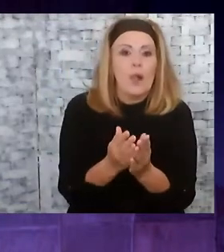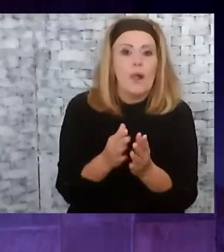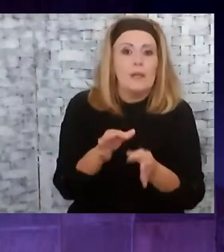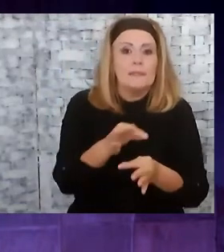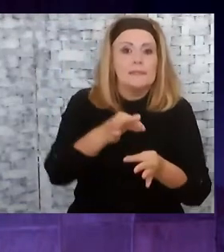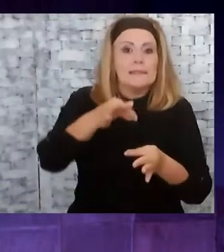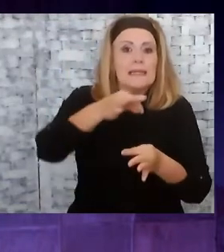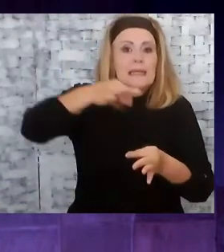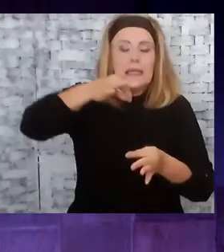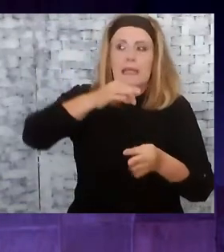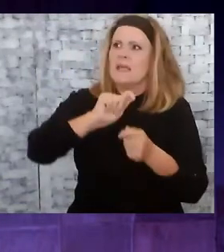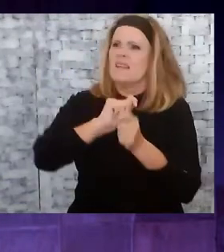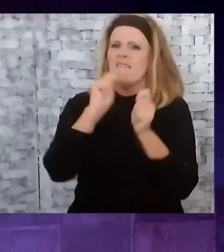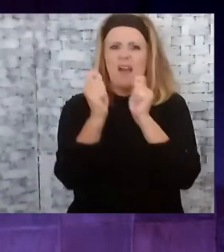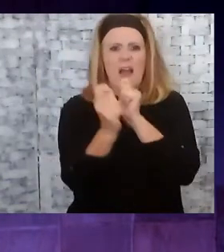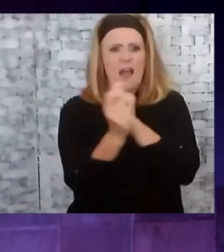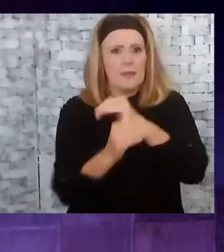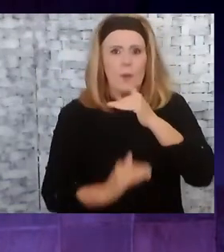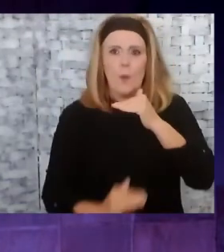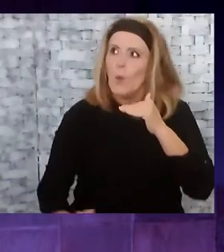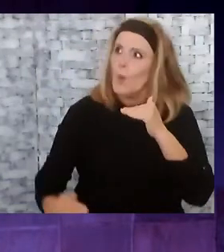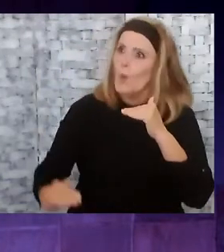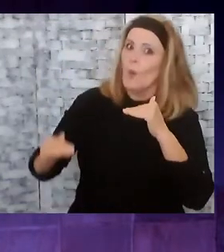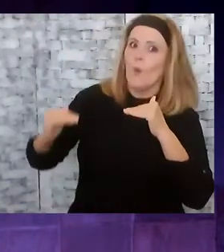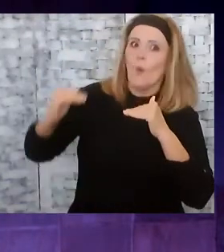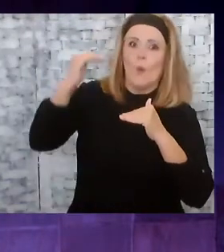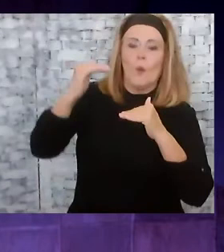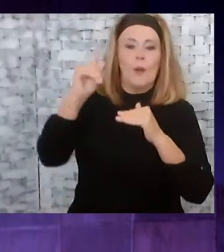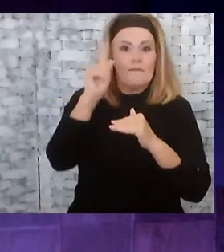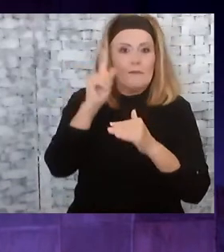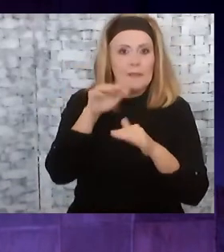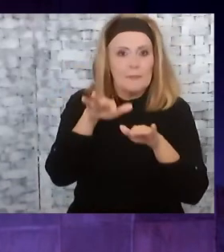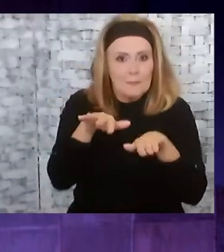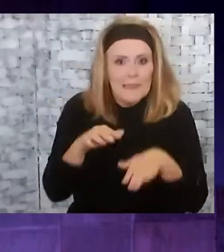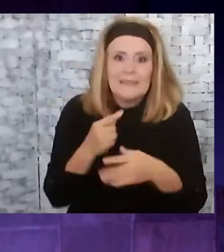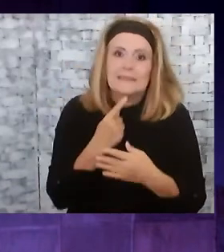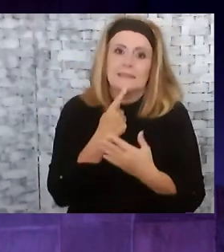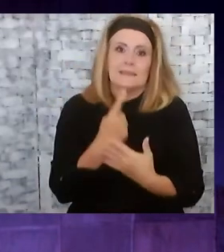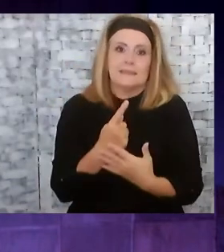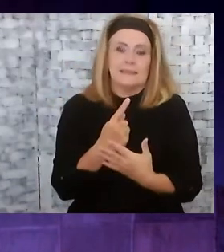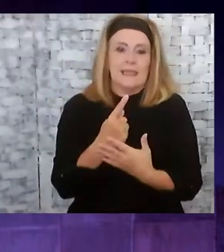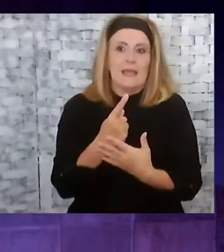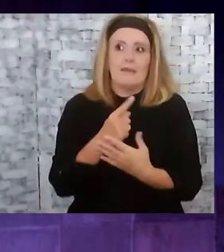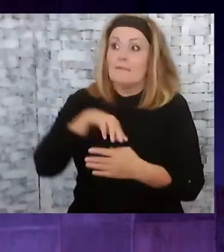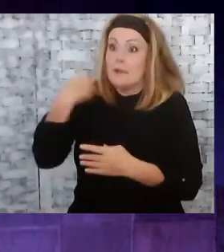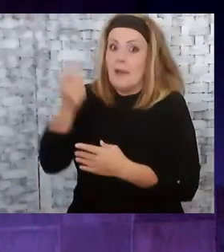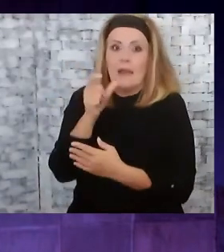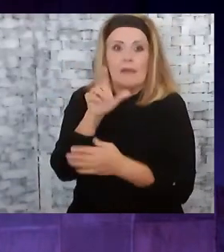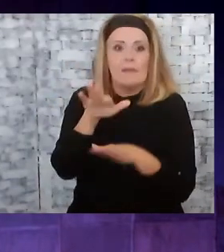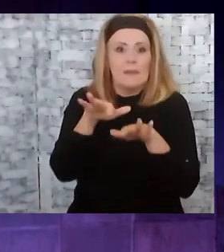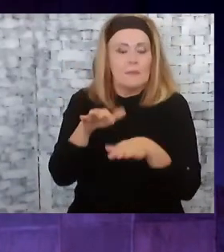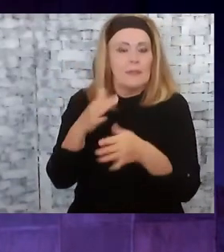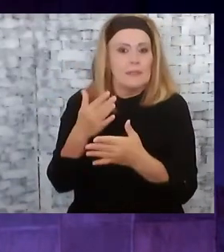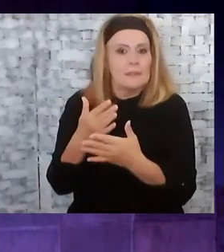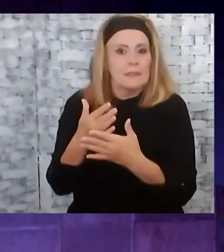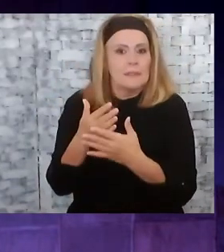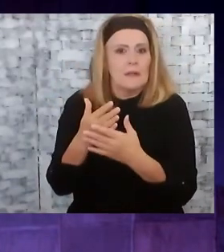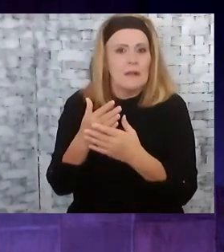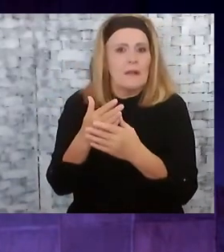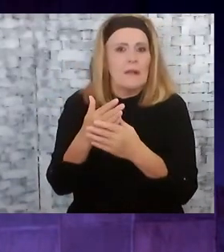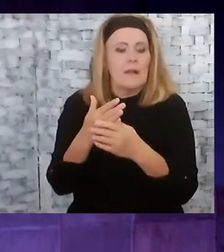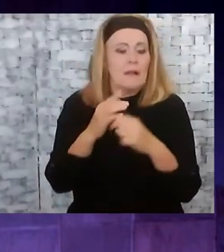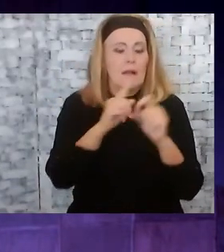dit gelig. Dit wat mense van mense skryf, is krachtig. Wanneer laas het jy iets